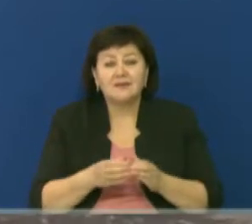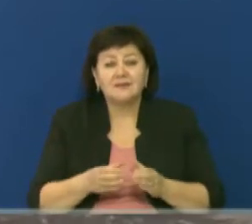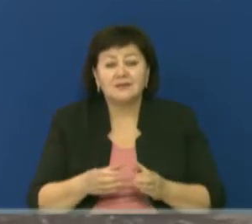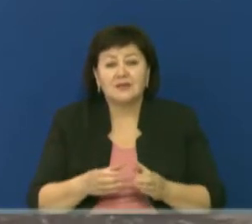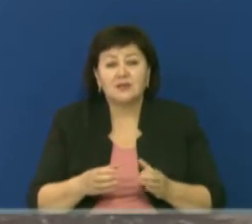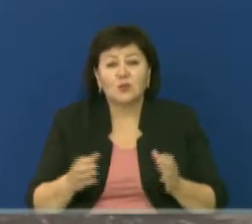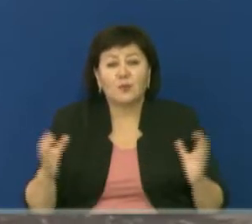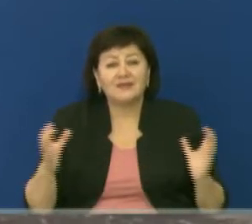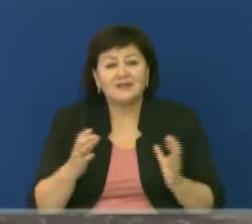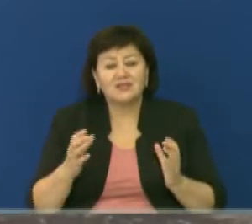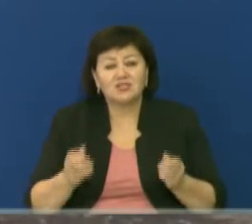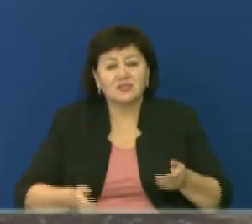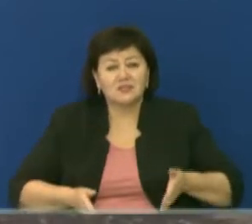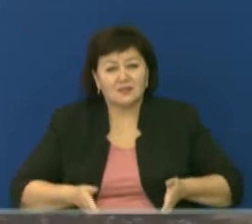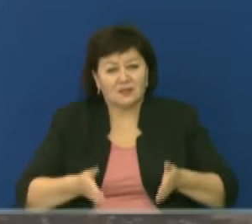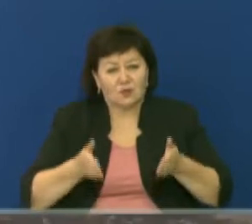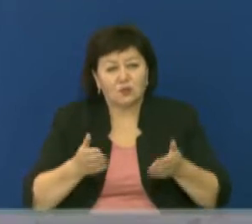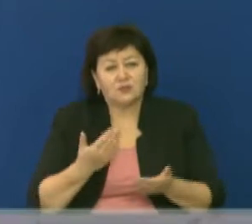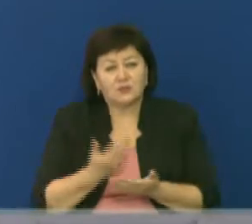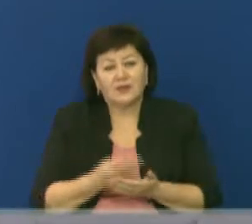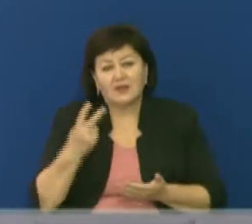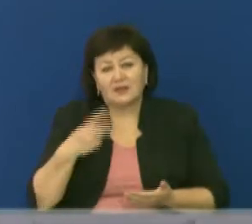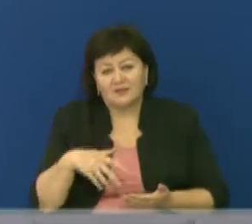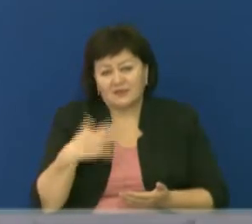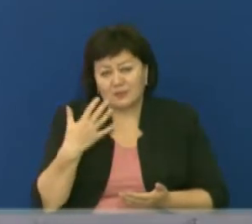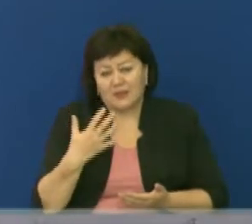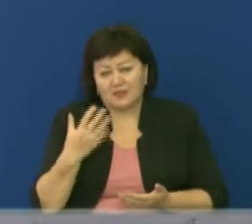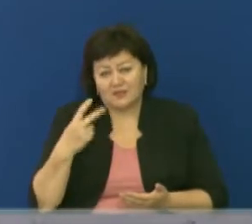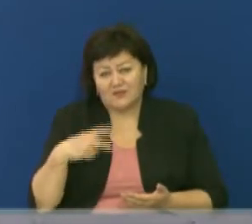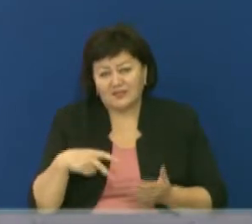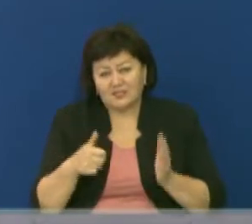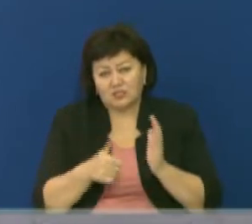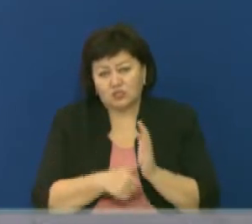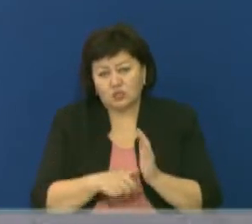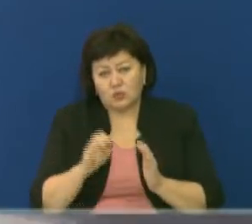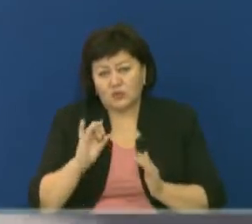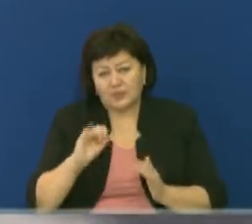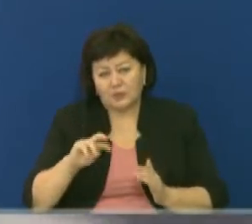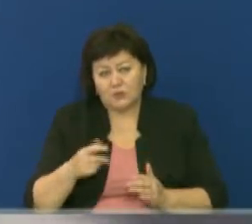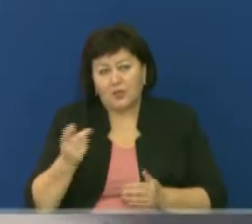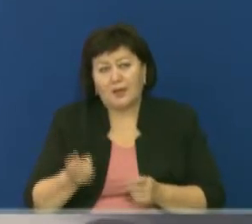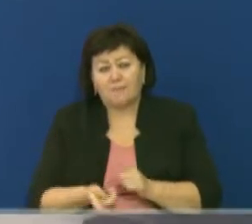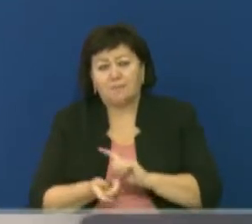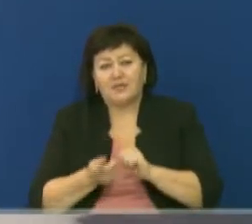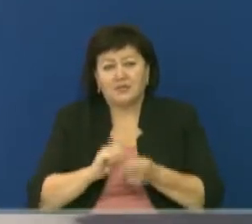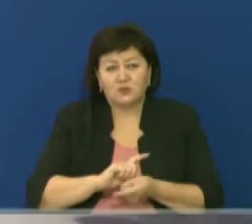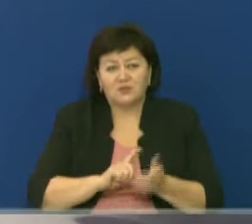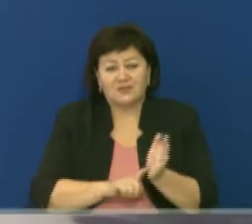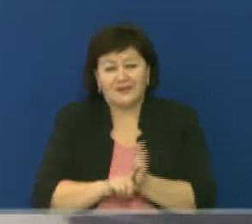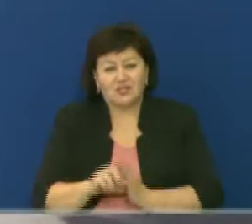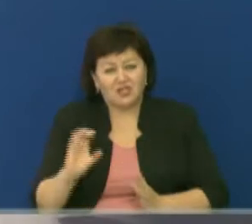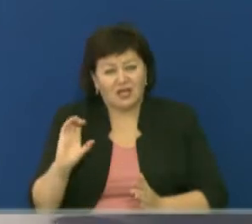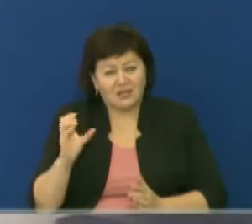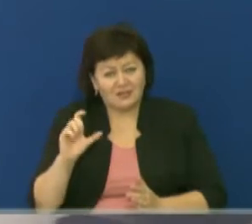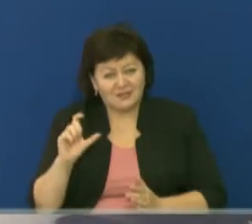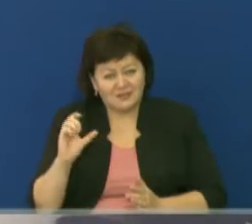и автомобильных дорог, которое должно было состояться 25 и 26 июня, теперь переносится на начало сентября, когда будет